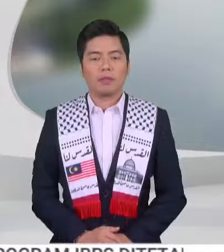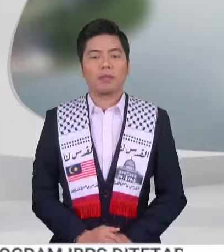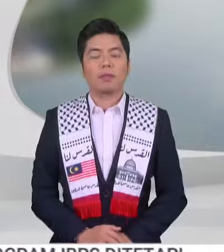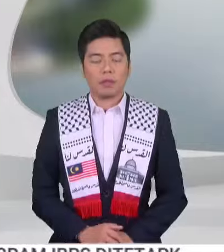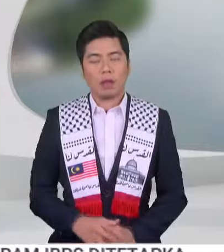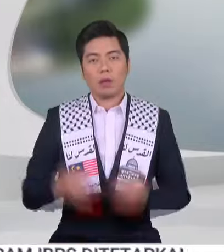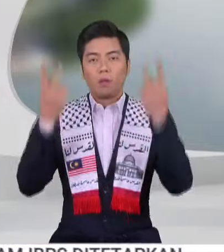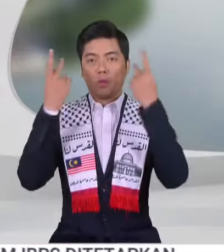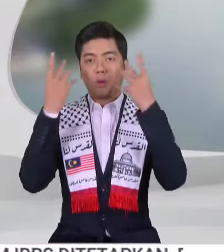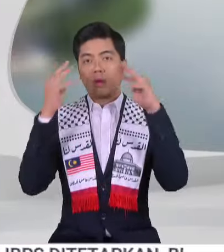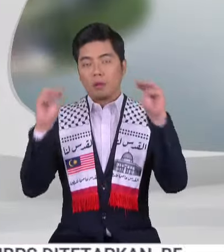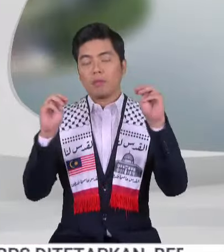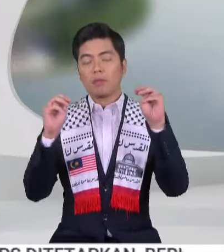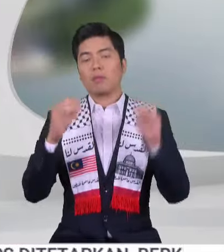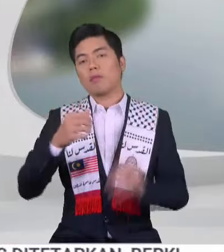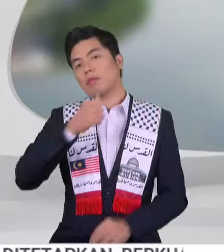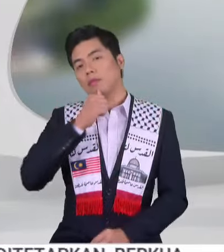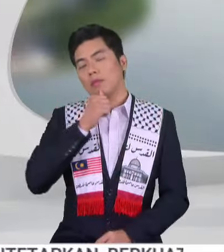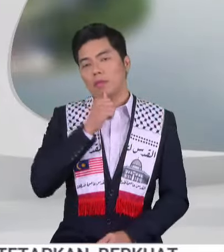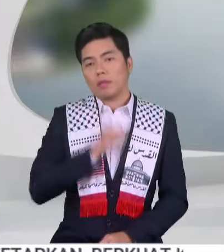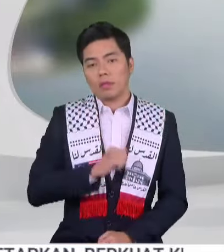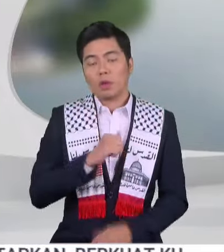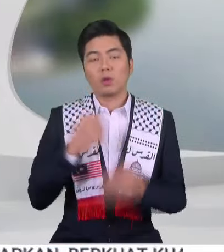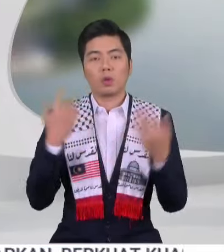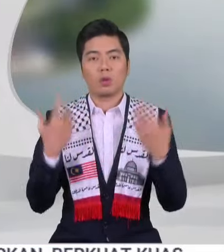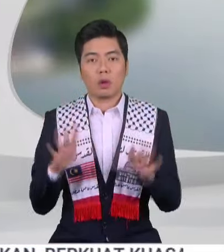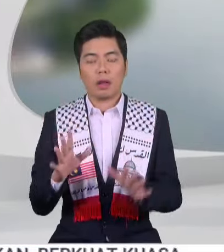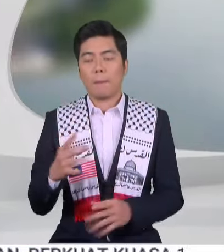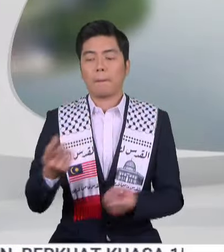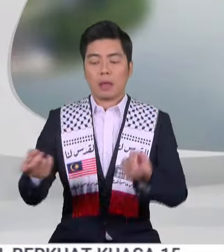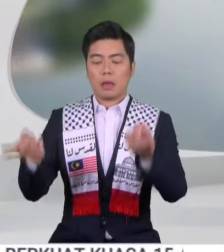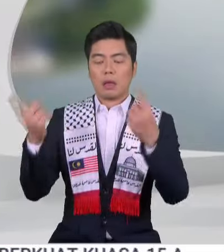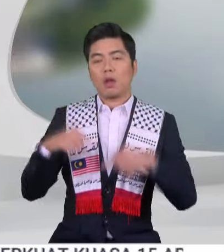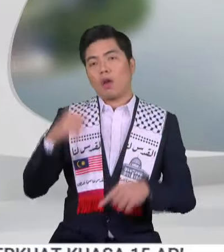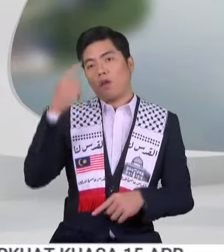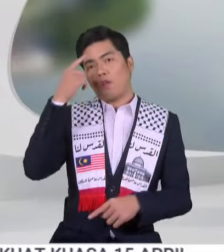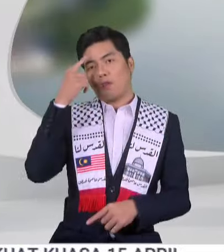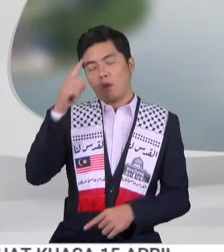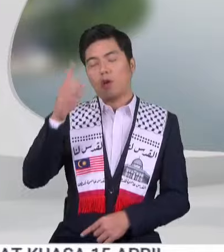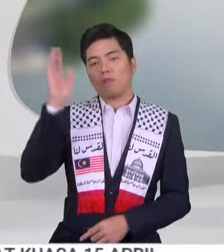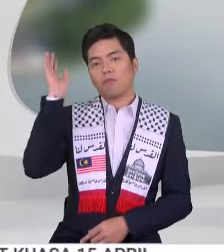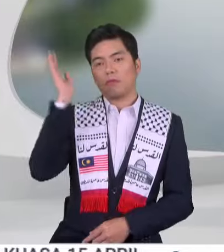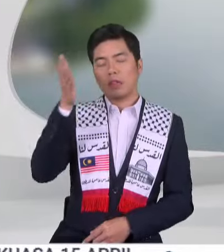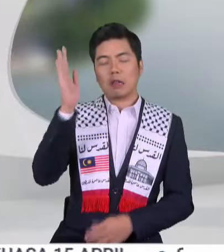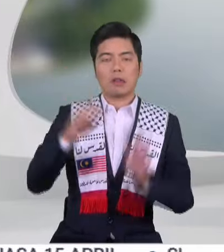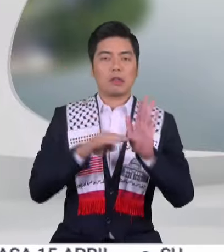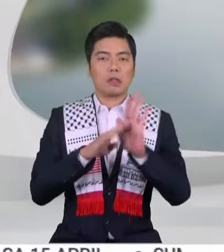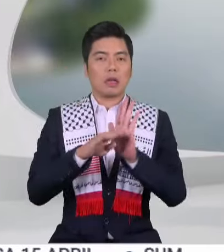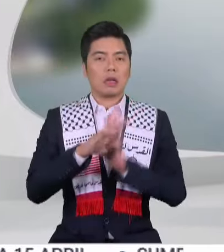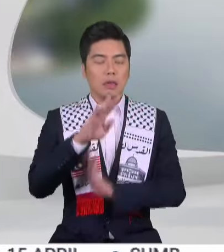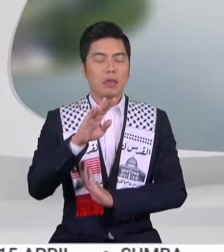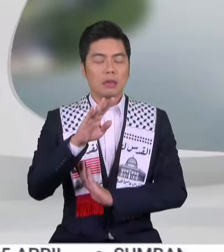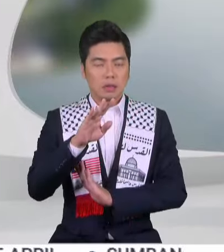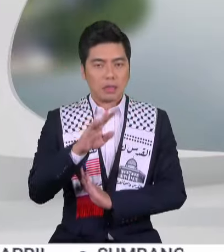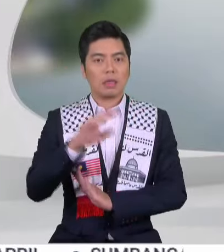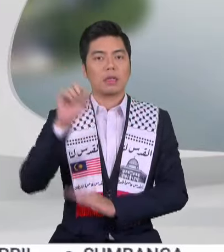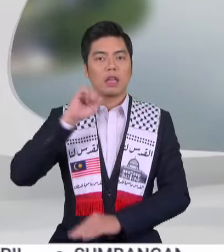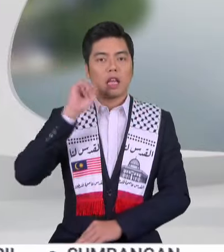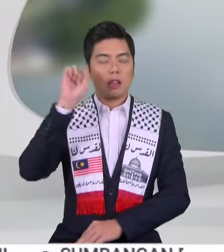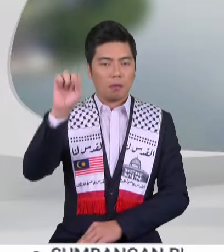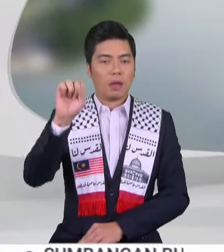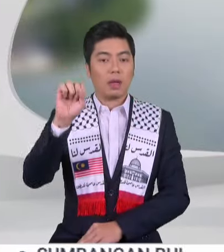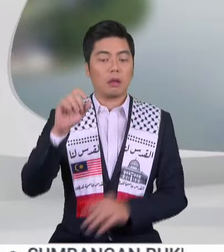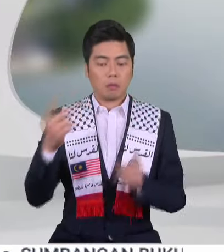Sementara itu, Perdana Menteri Datuk Seri Anwar Ibrahim telah menghadiri taklimat pembangunan negeri Sabah di Menara Kinabalu. Turut